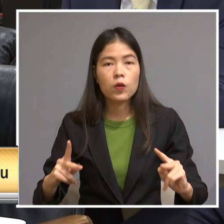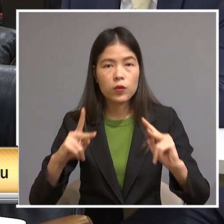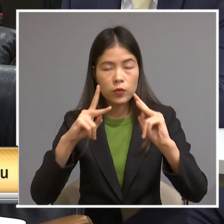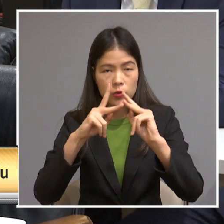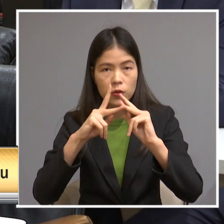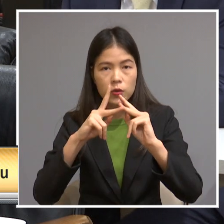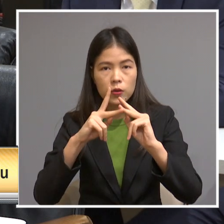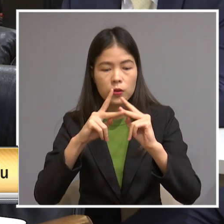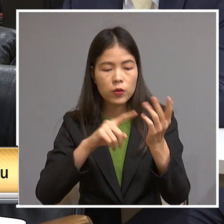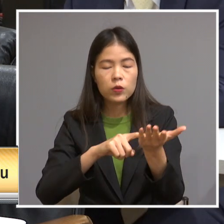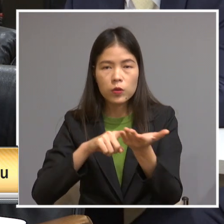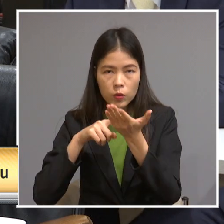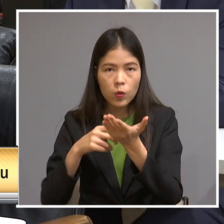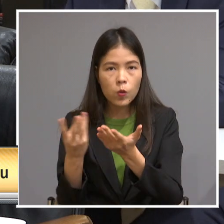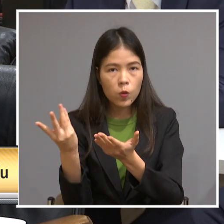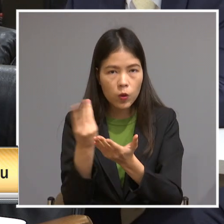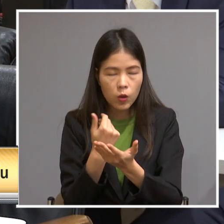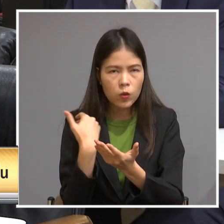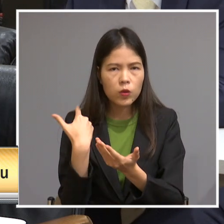learners both Arin